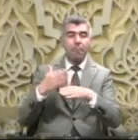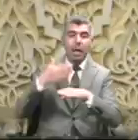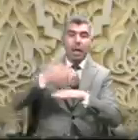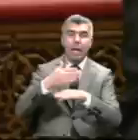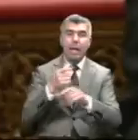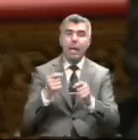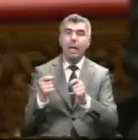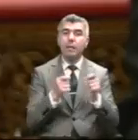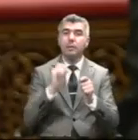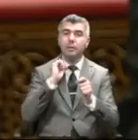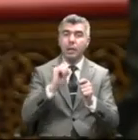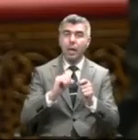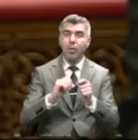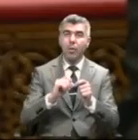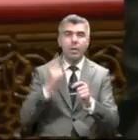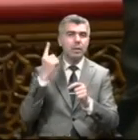كنعرفو